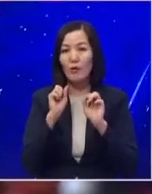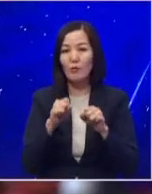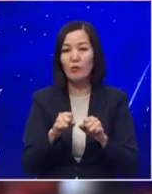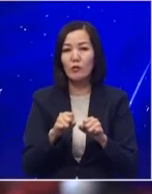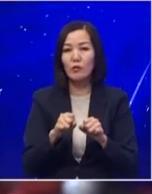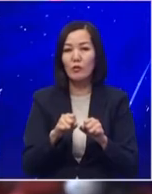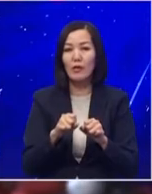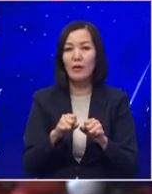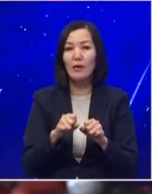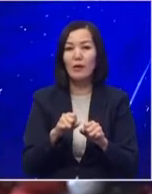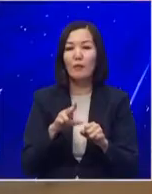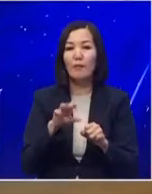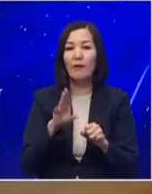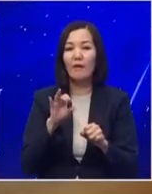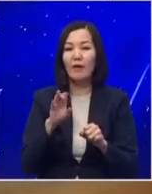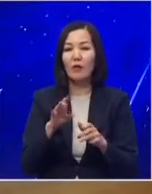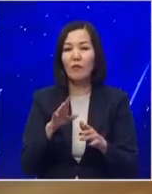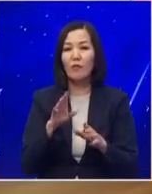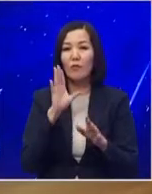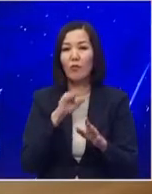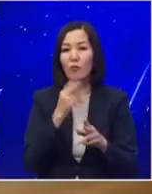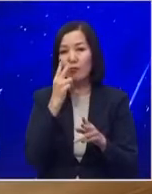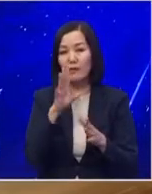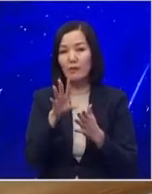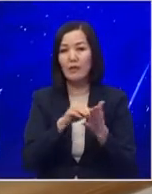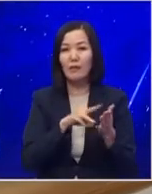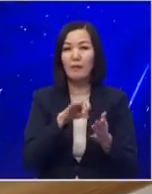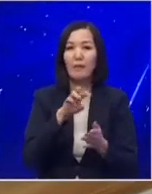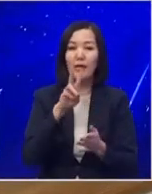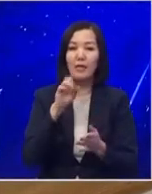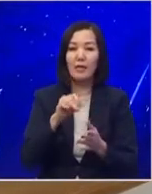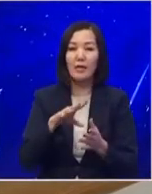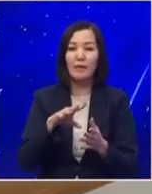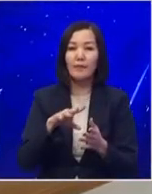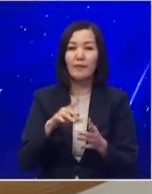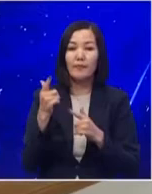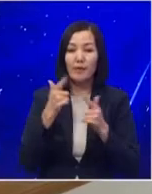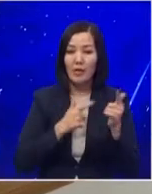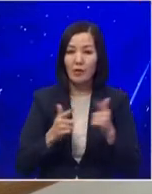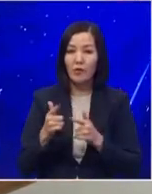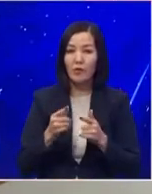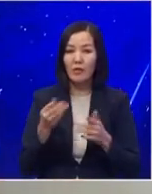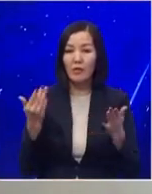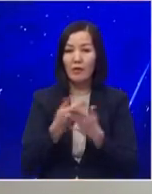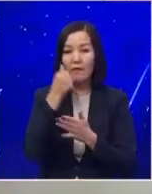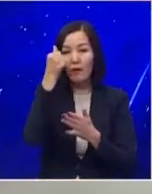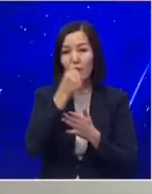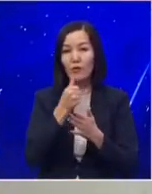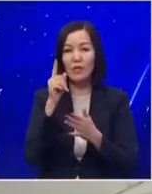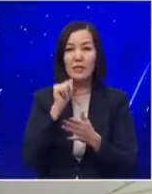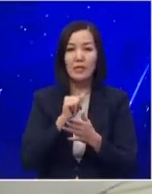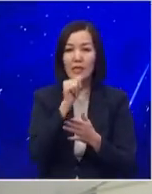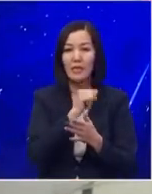лишь у профессионалов манты одно из популярных блюд которые каждая хозяйка старается приготовить для новогоднего стола секретом своего